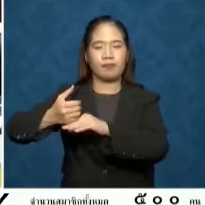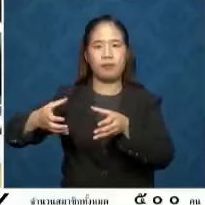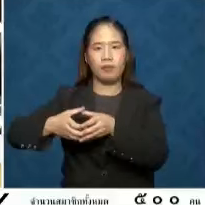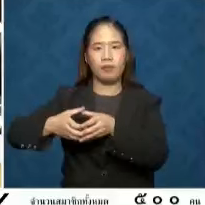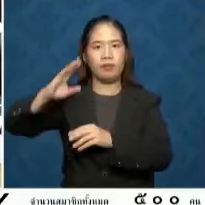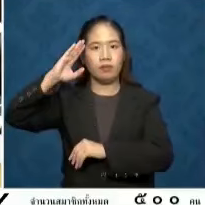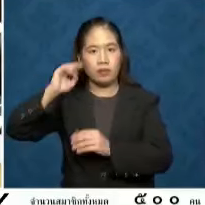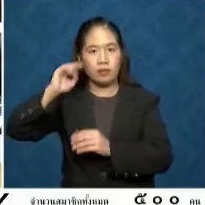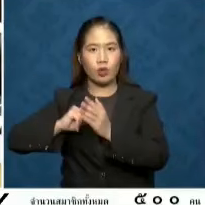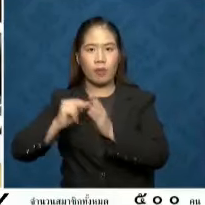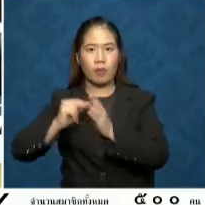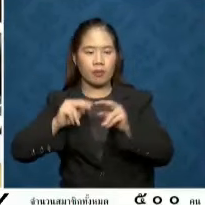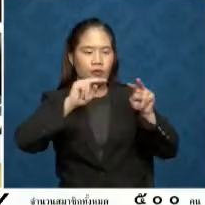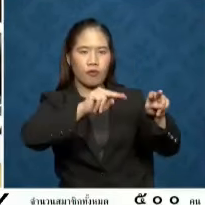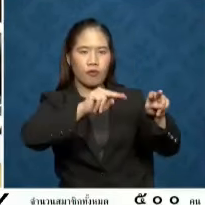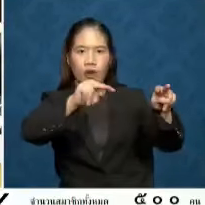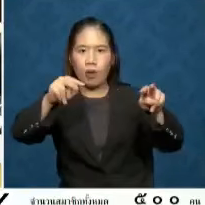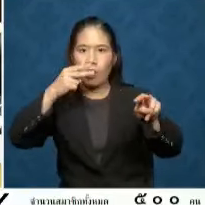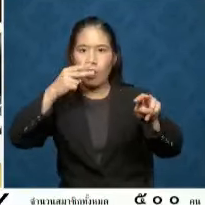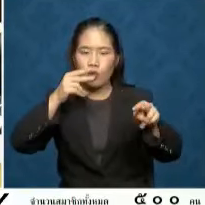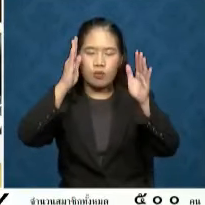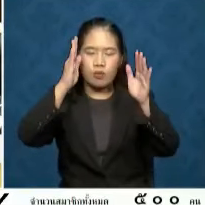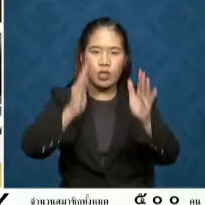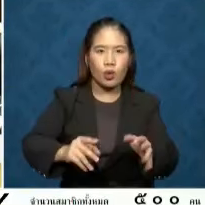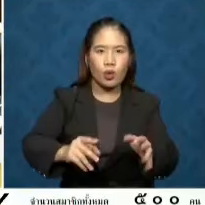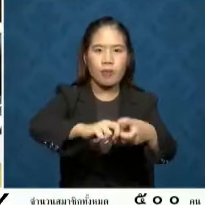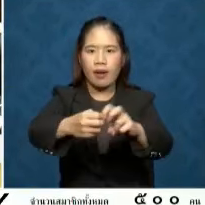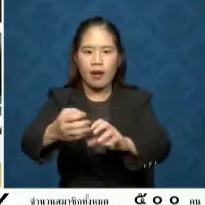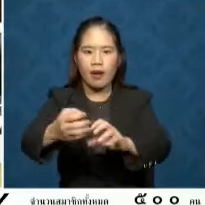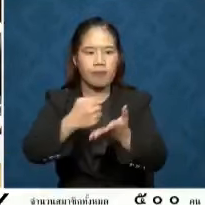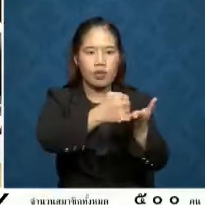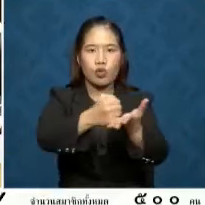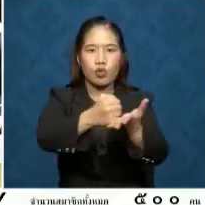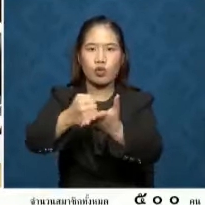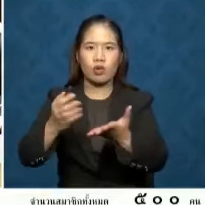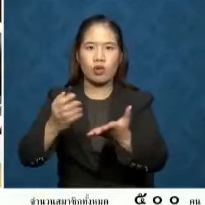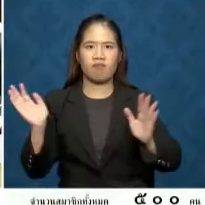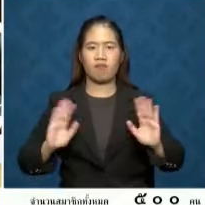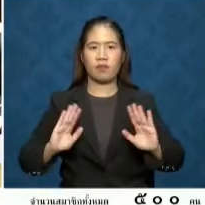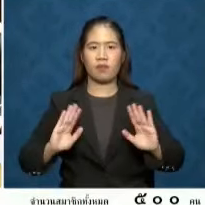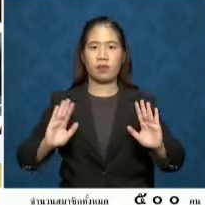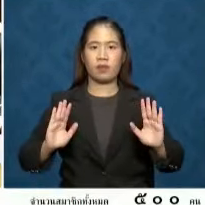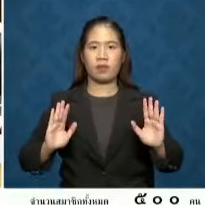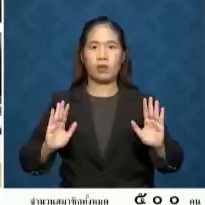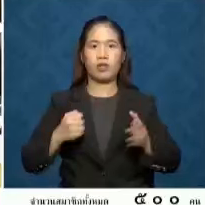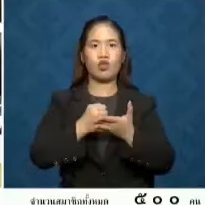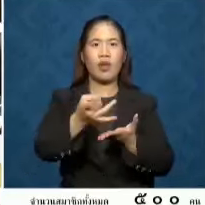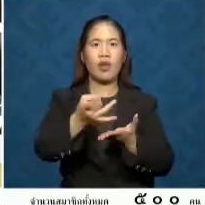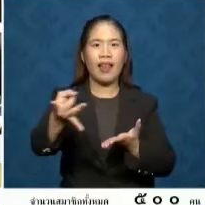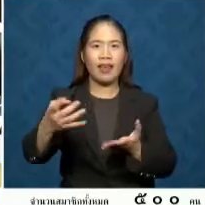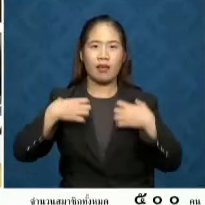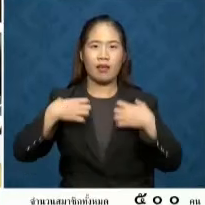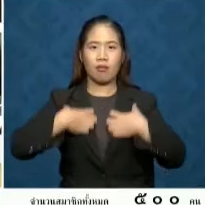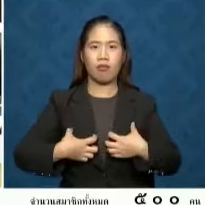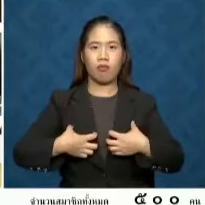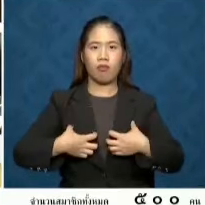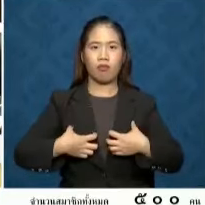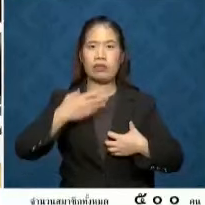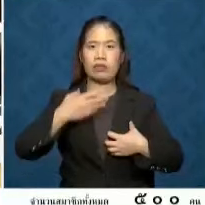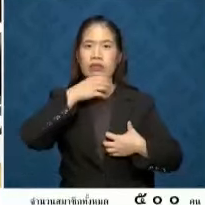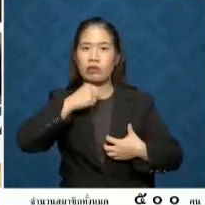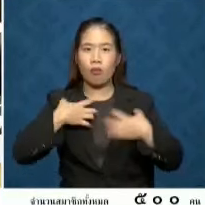ไม่ใช่ลาดตระเวนไม่ใช่ไปช่วยผู้ประสบภัยไม่ต้องมาอ้างว่าช่วยผู้ประสบภัยเห็นอ้างมาปีกว่าแล้วช่วยผู้ประสบภัยอะไรเสื้อชูชีพตัวเองยังไม่มีจะ